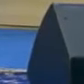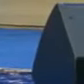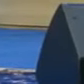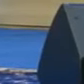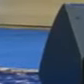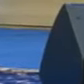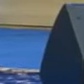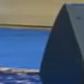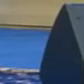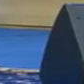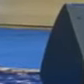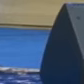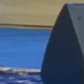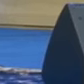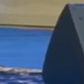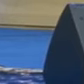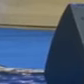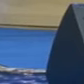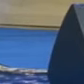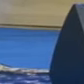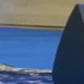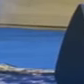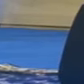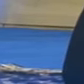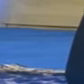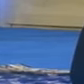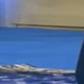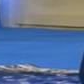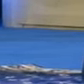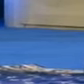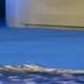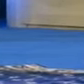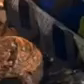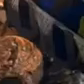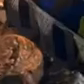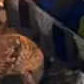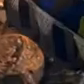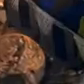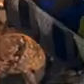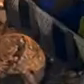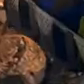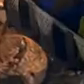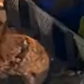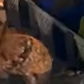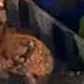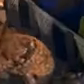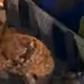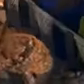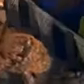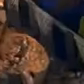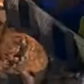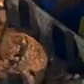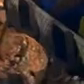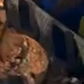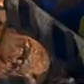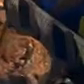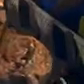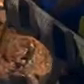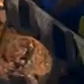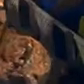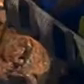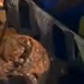je ne peux pas avancer les pots seront ouvertes pour toi ce soir je ne peux pas me